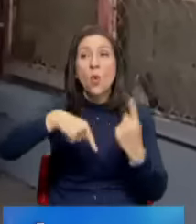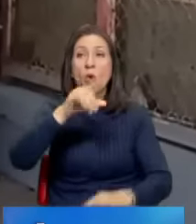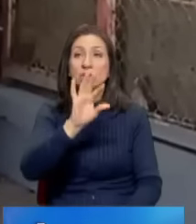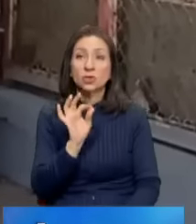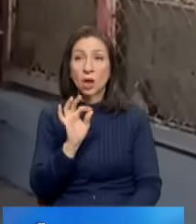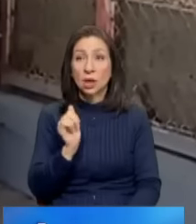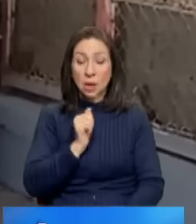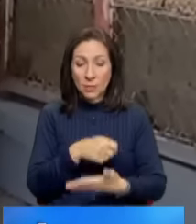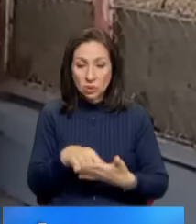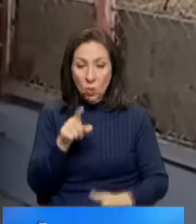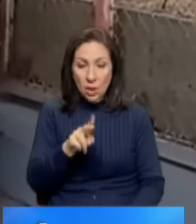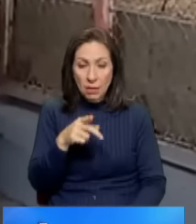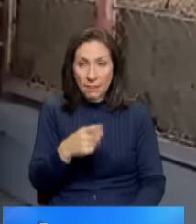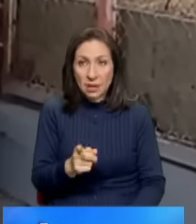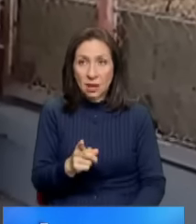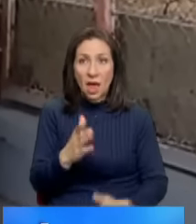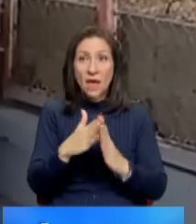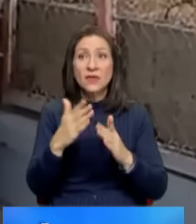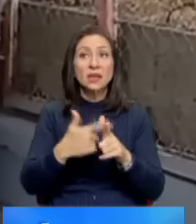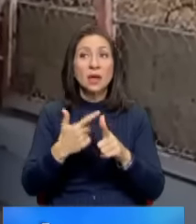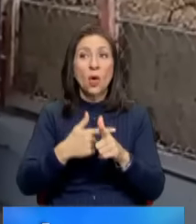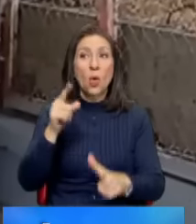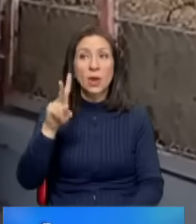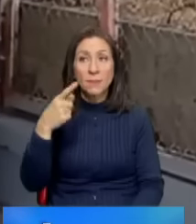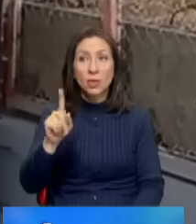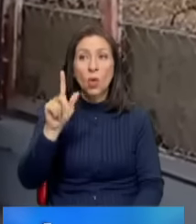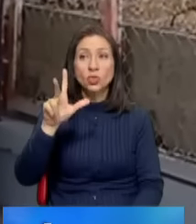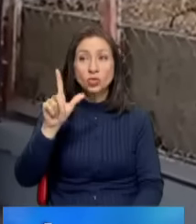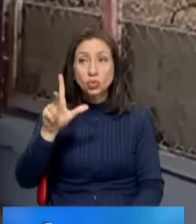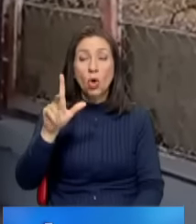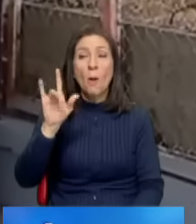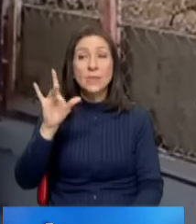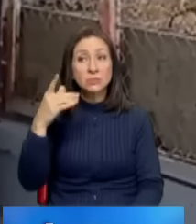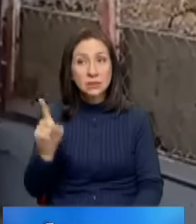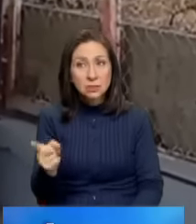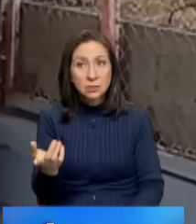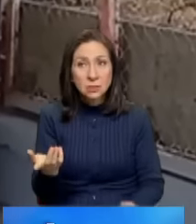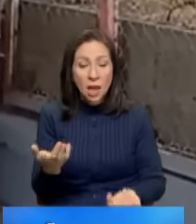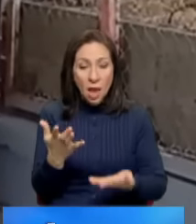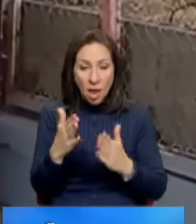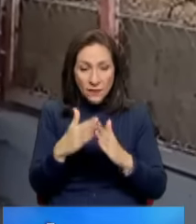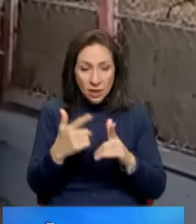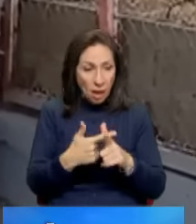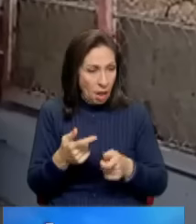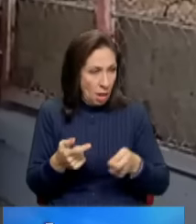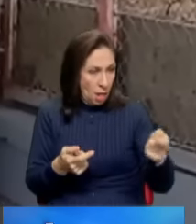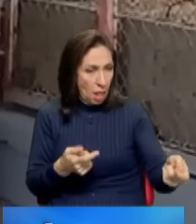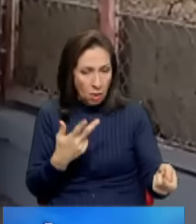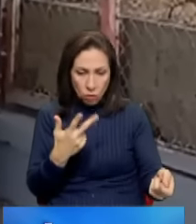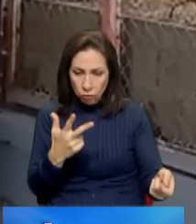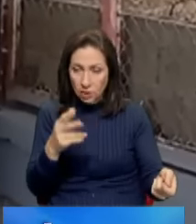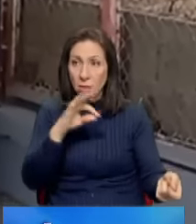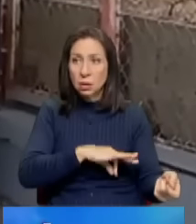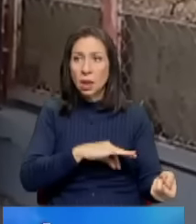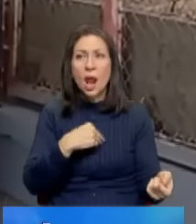kalıyor. Asgari ücret 17 bin lira. Ev kiraları 12 bin, 13 bin, 15 bin lira. Ev kirasını verdikten sonra geri 3.000-4.000